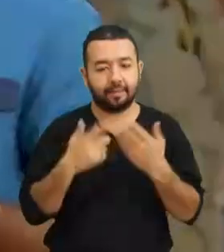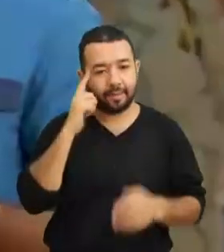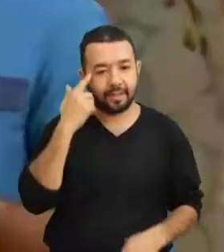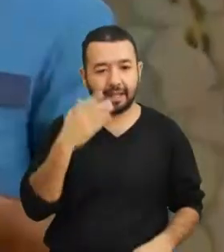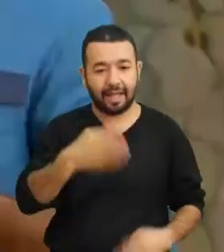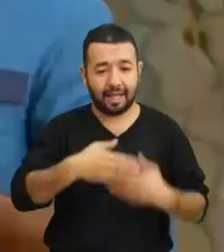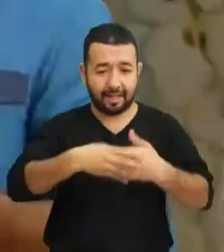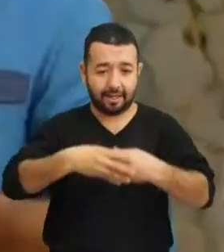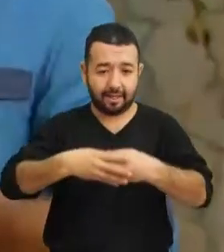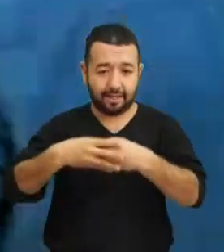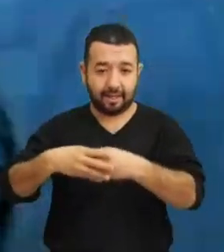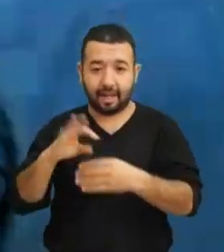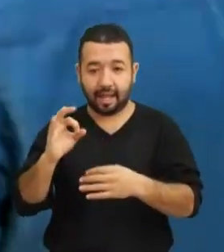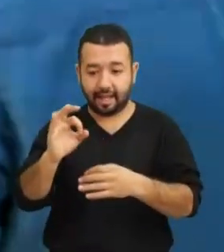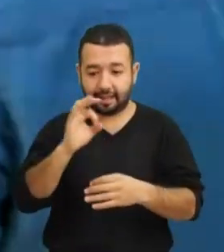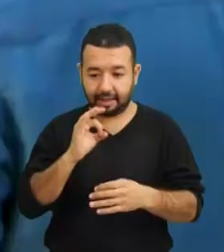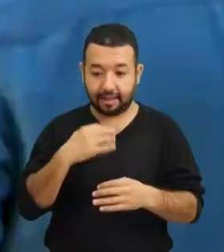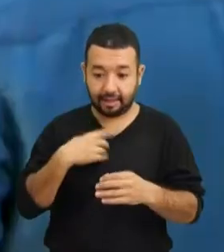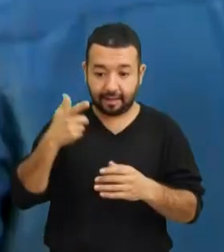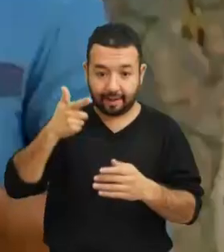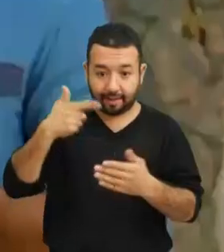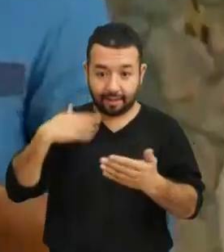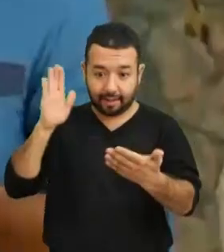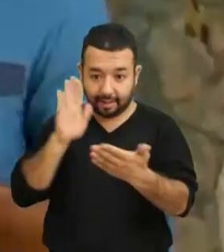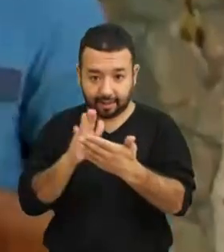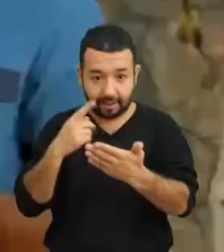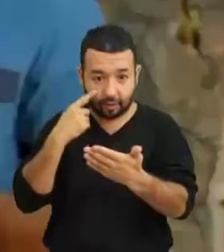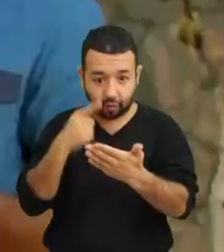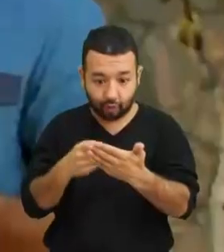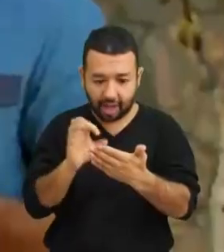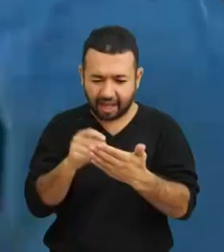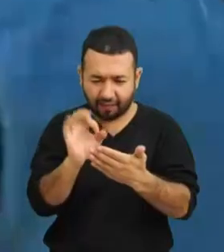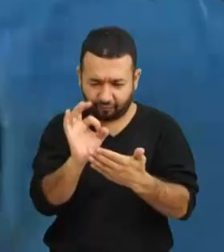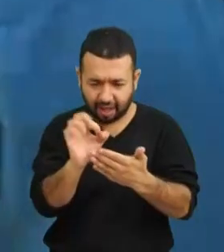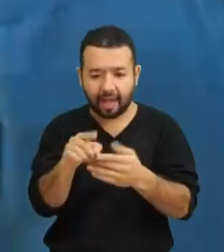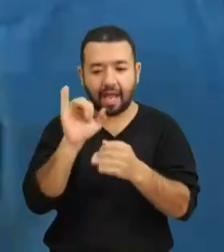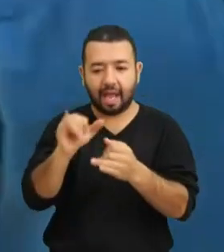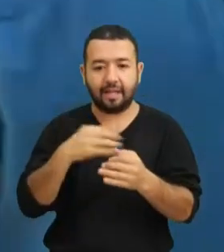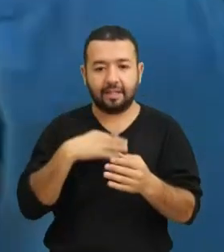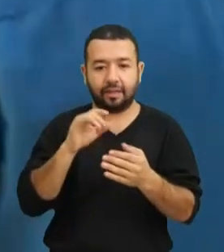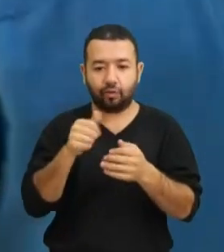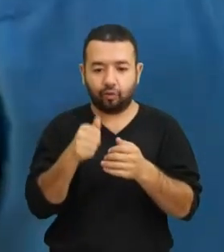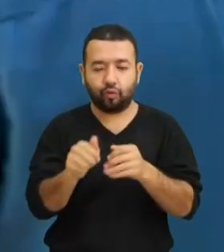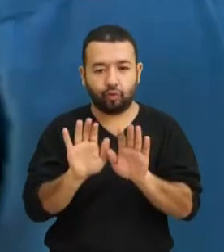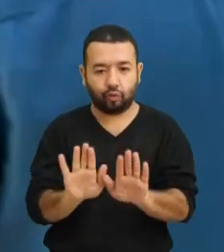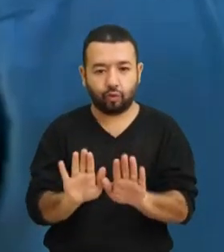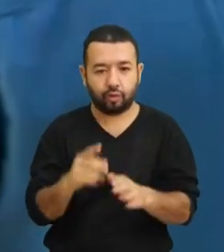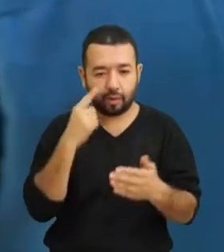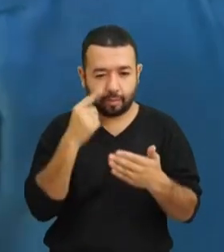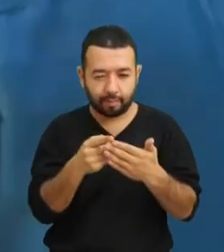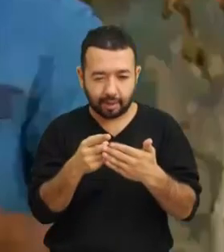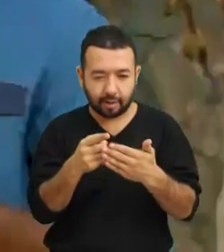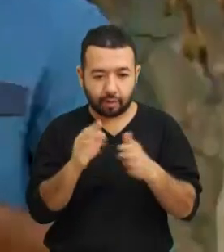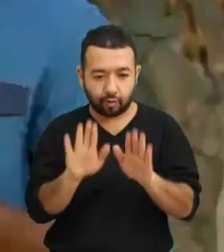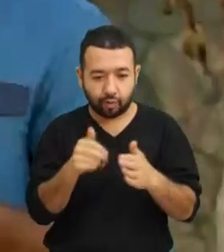hoş geldiniz diyor. Bir şey takıyor. Ne? Zoomluyoruz Emel. Ne takmışsa görüyoruz. Karıyı donduruyoruz lan.